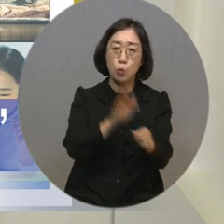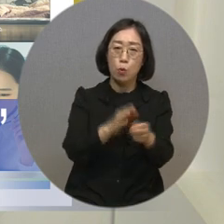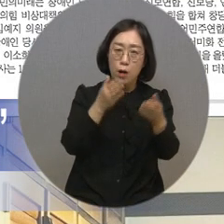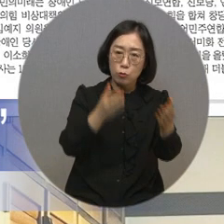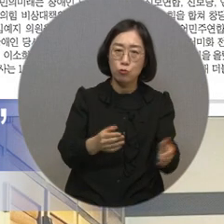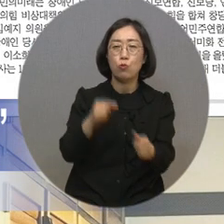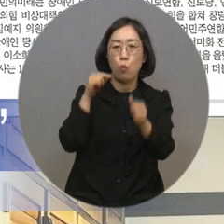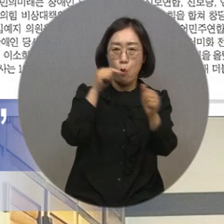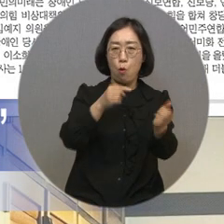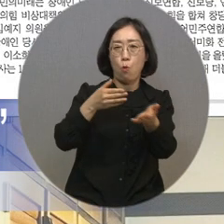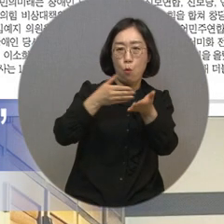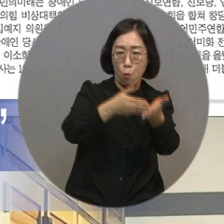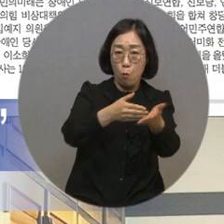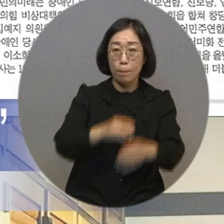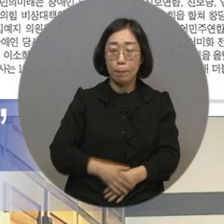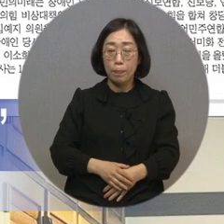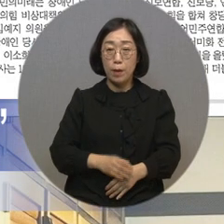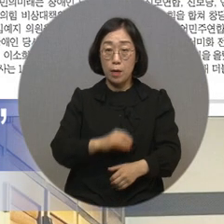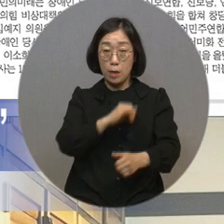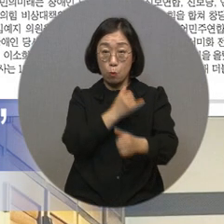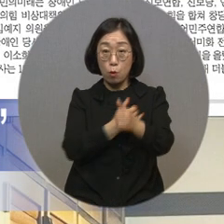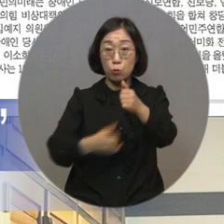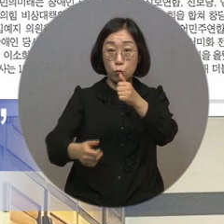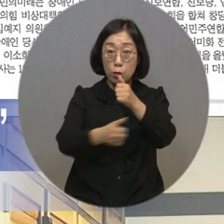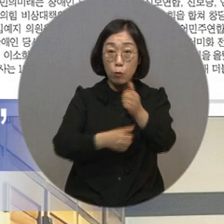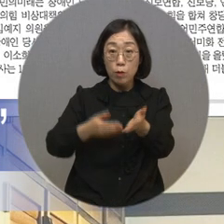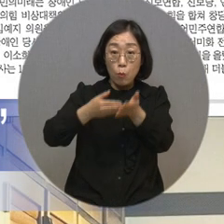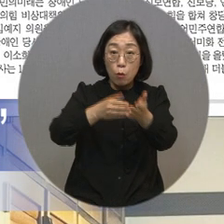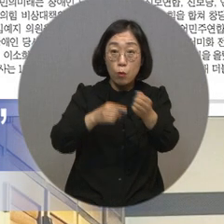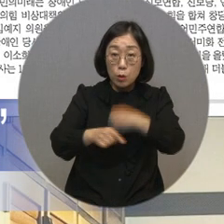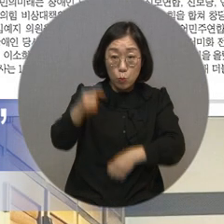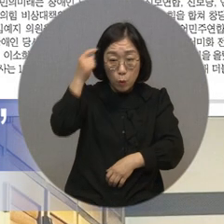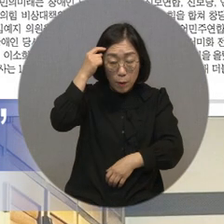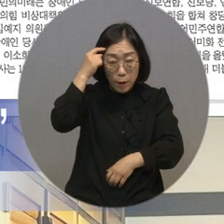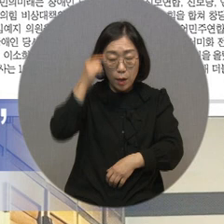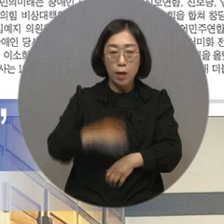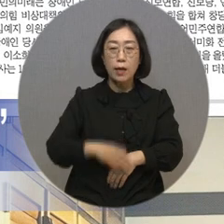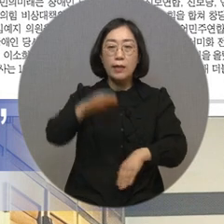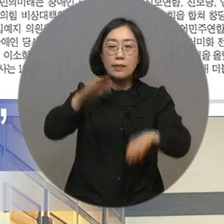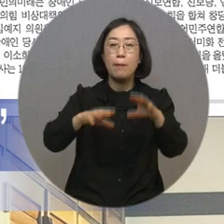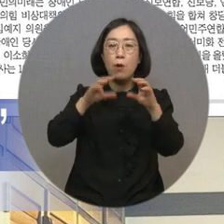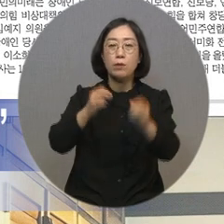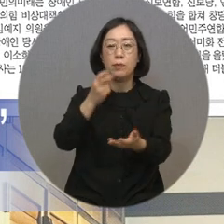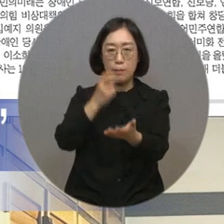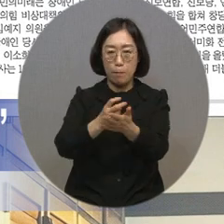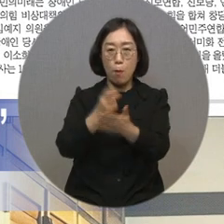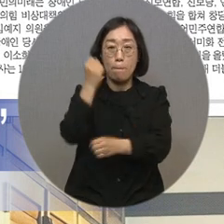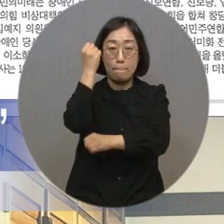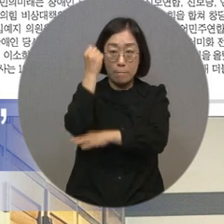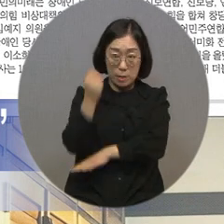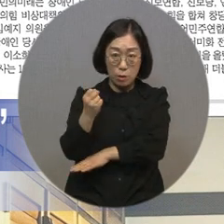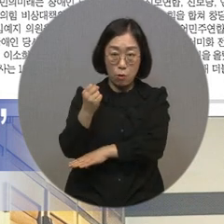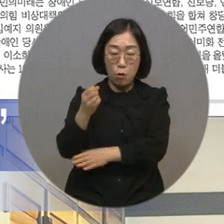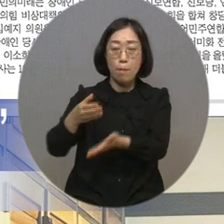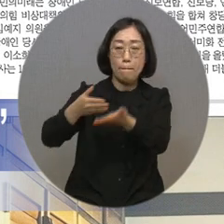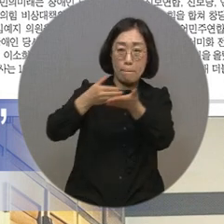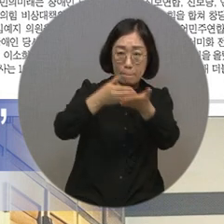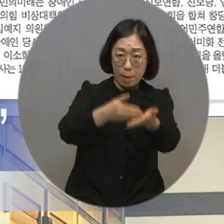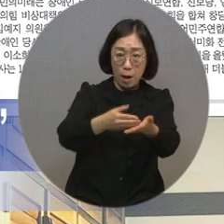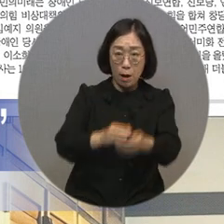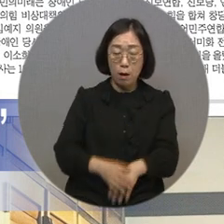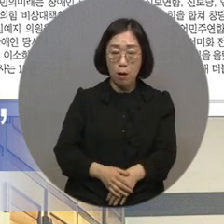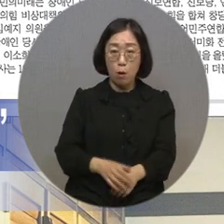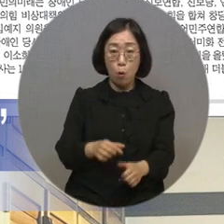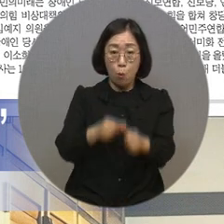소식입니다 인권의 근본 권고 이유는 장애인 차별 금지법에 관한 법률을 근거로 들고 있는데요이